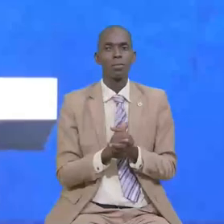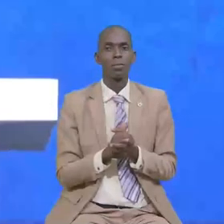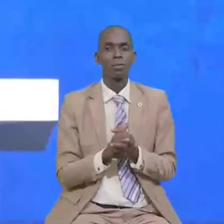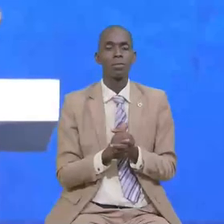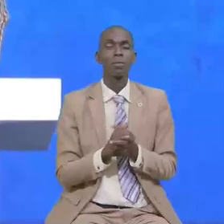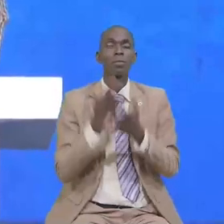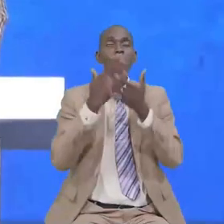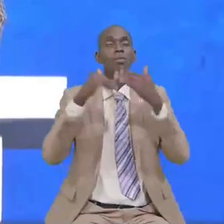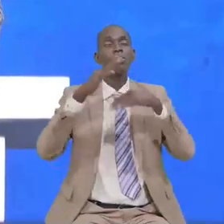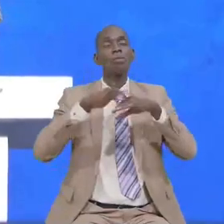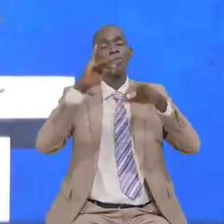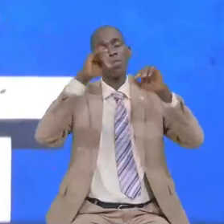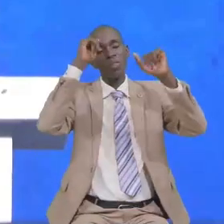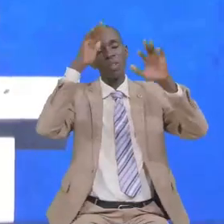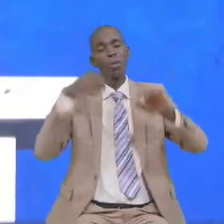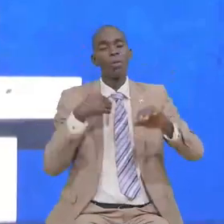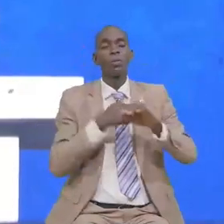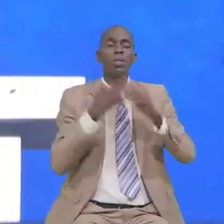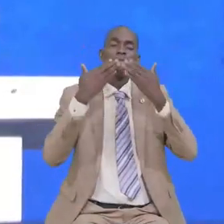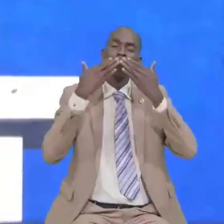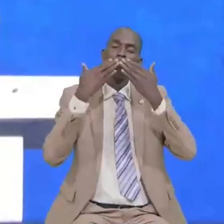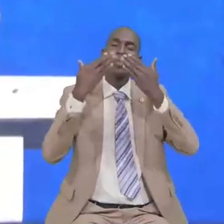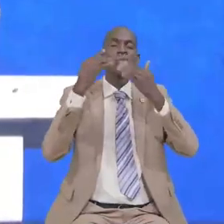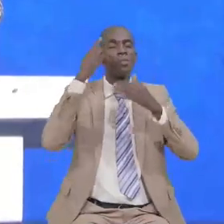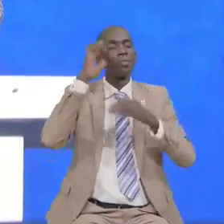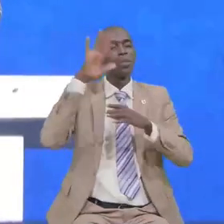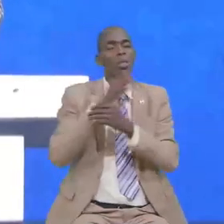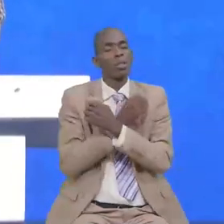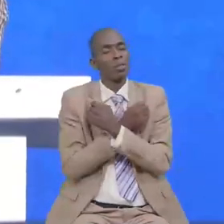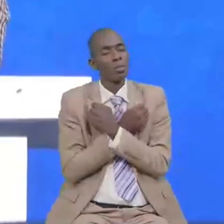Père Céleste, nous te disons merci pour ton amour.